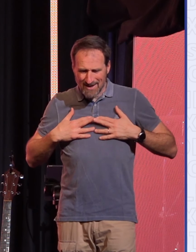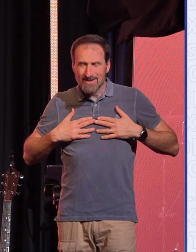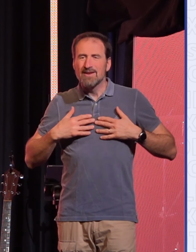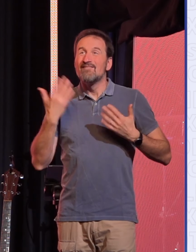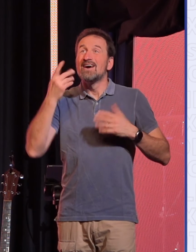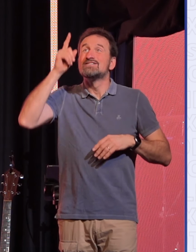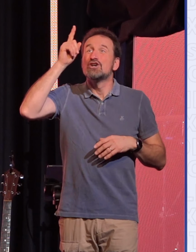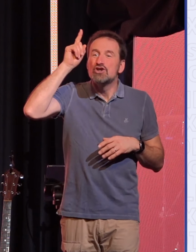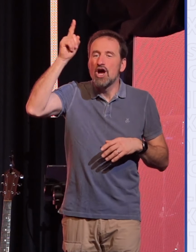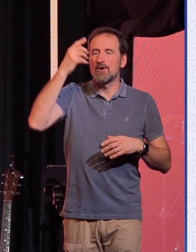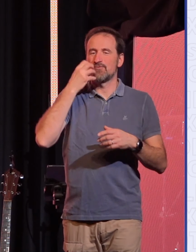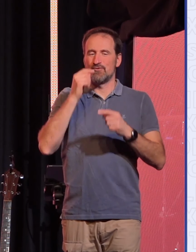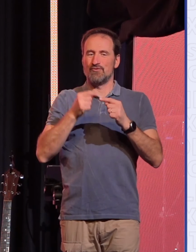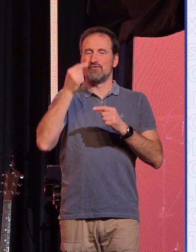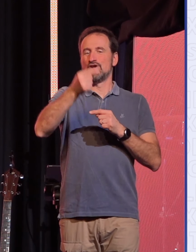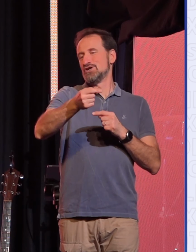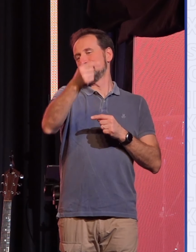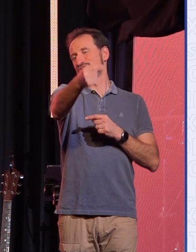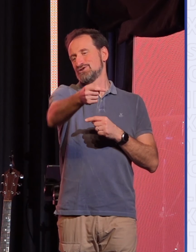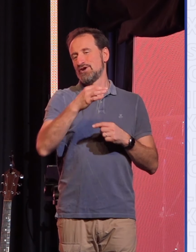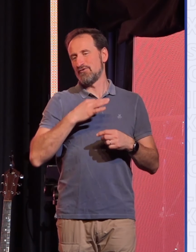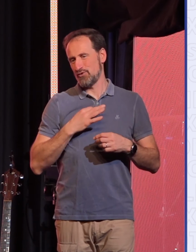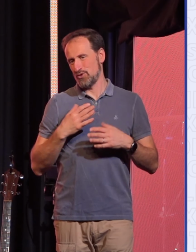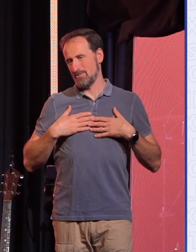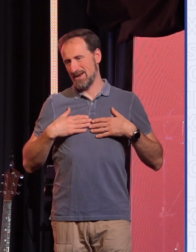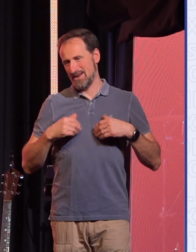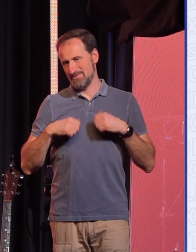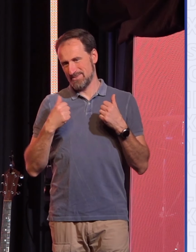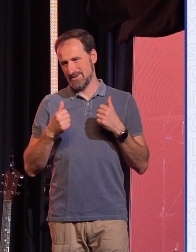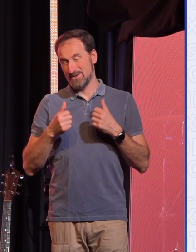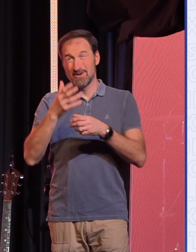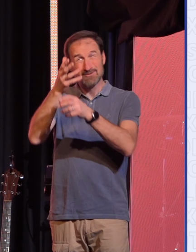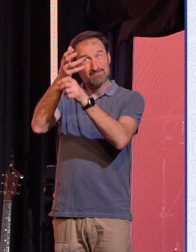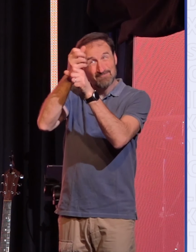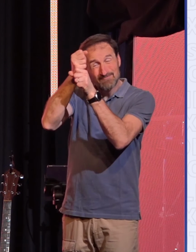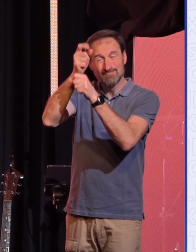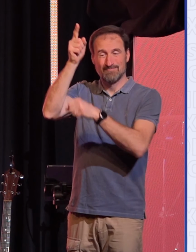weil ihm gebührt alle Ehre über unserem Leben.